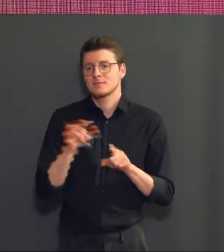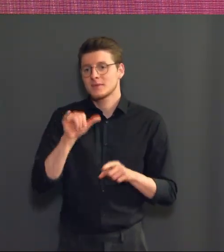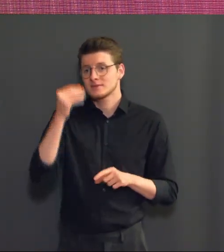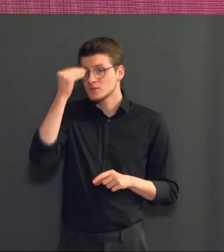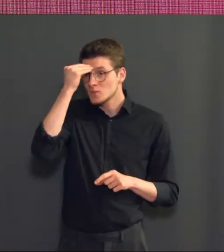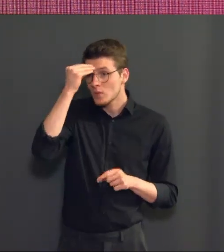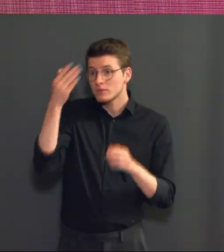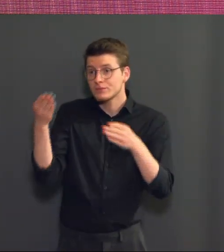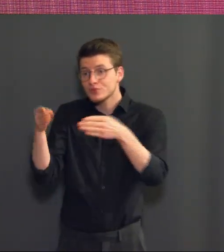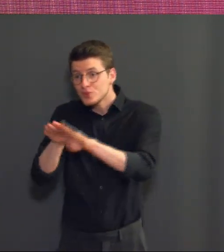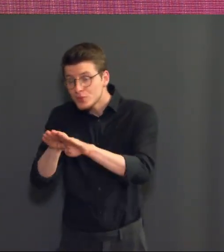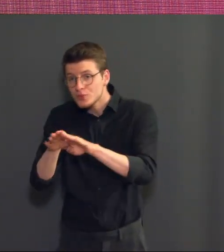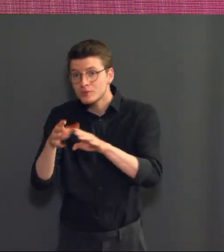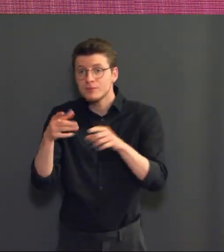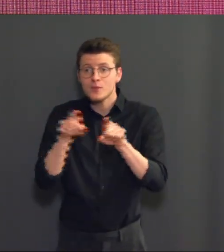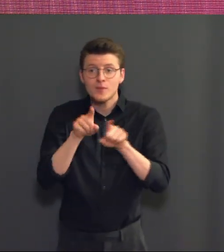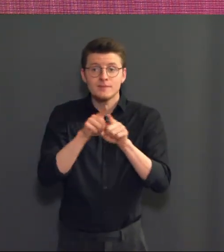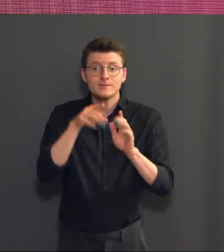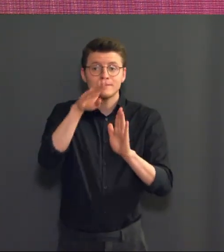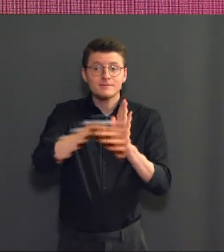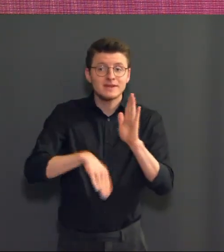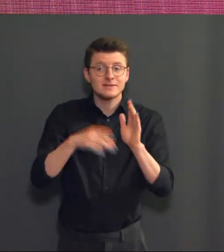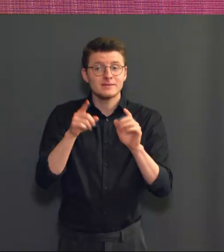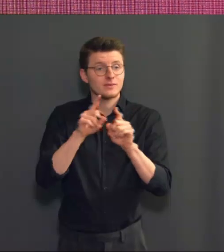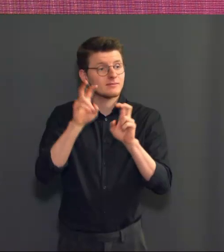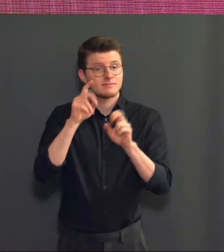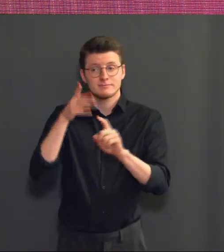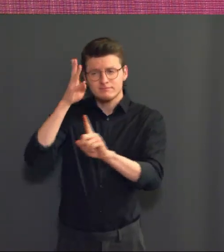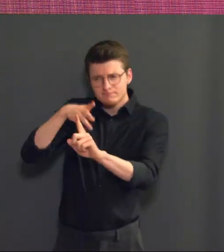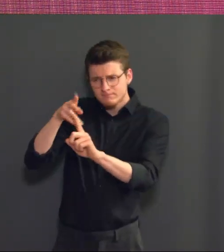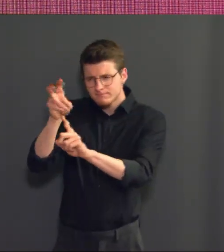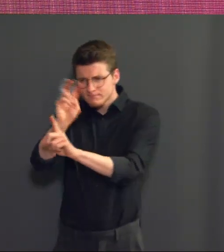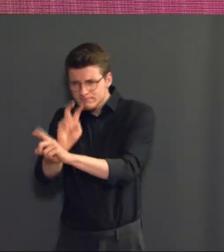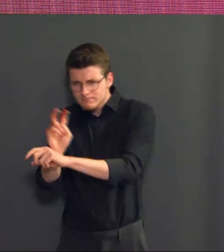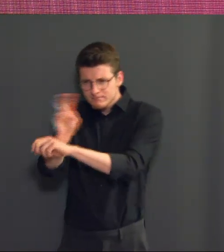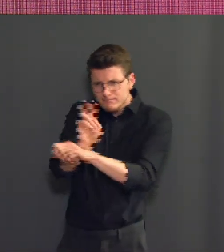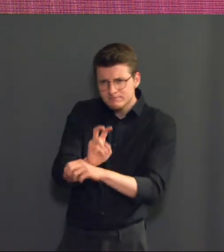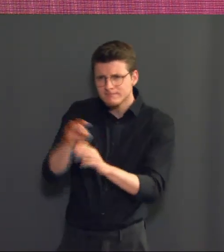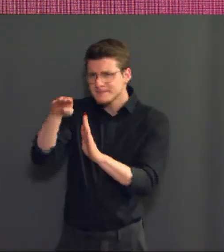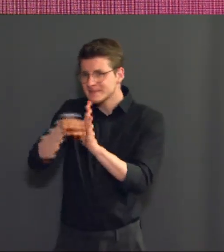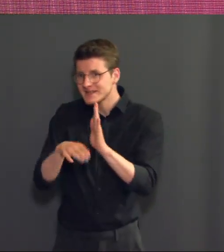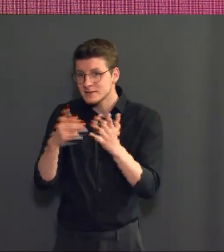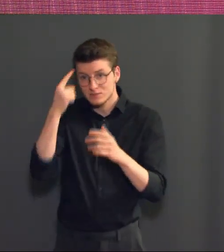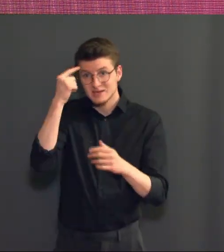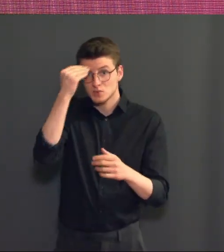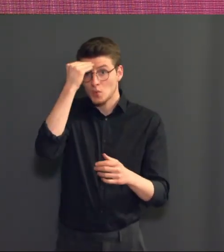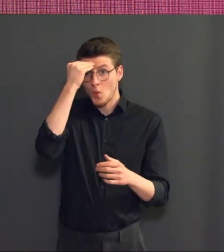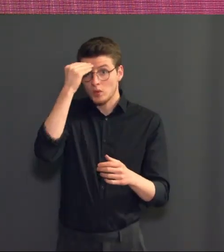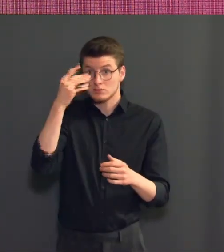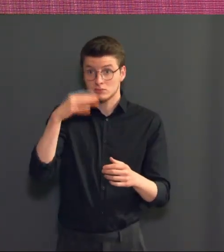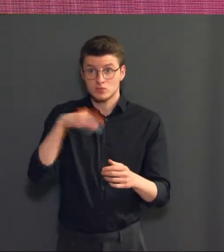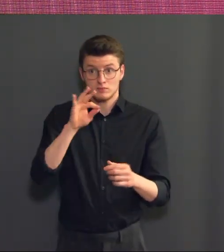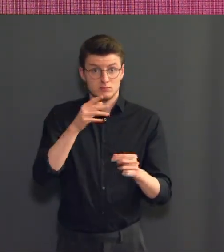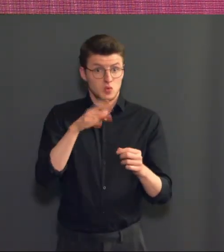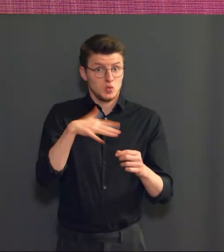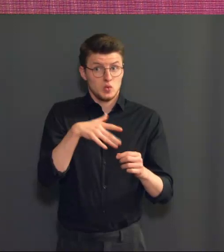dat er minder gescreend wordt daardoor. We weten dat in scholen soms massaal ingezet wordt op testen. Wanneer er 1